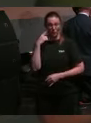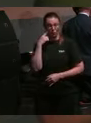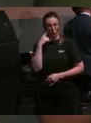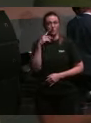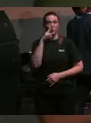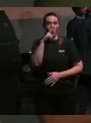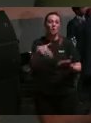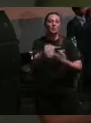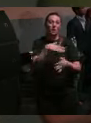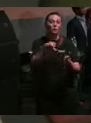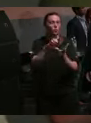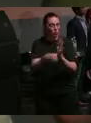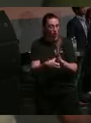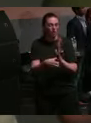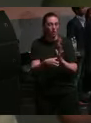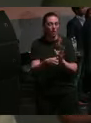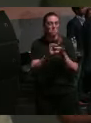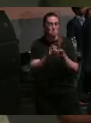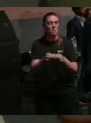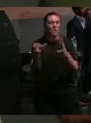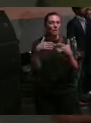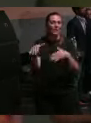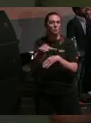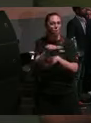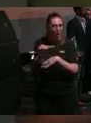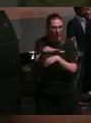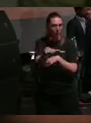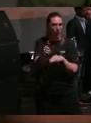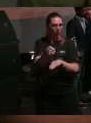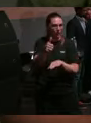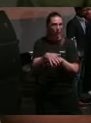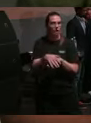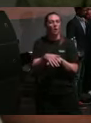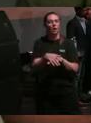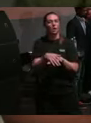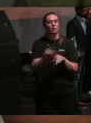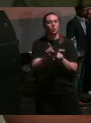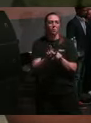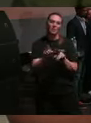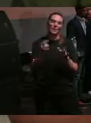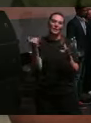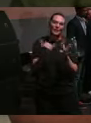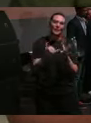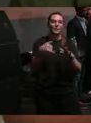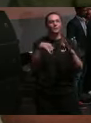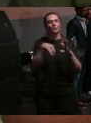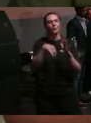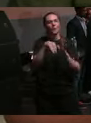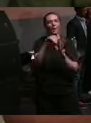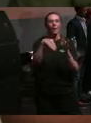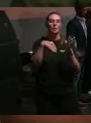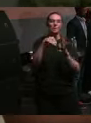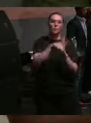nye samfunnskontrakten egentlig for vind på land som realisert nå. Både gjennom at man har fått inn som en del av plan- og bygningsloven, og at kommunene også får mye